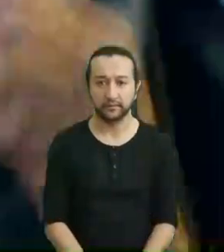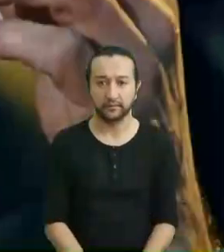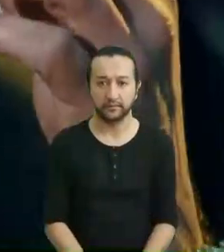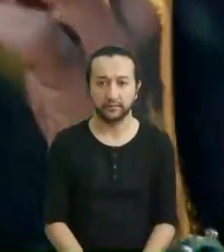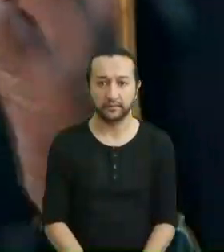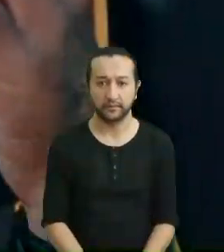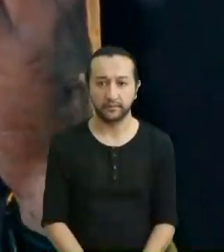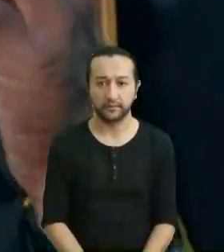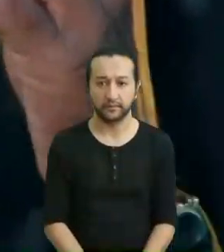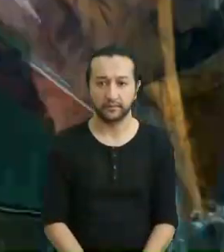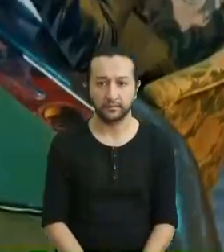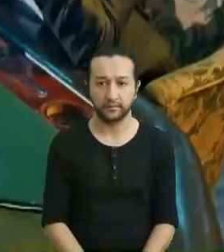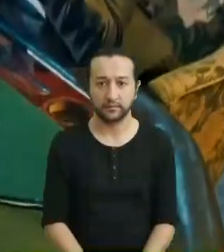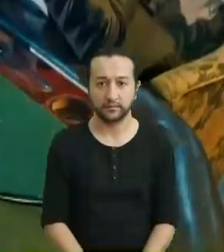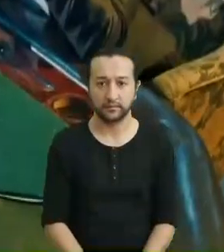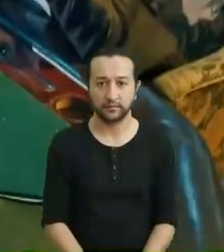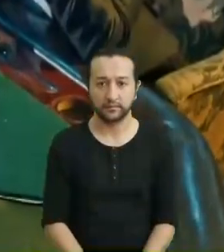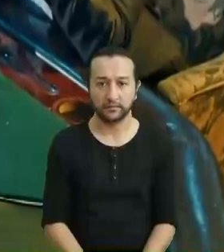sıkıntıdaymış gibi alnını kaşıyarak masaya baktı.